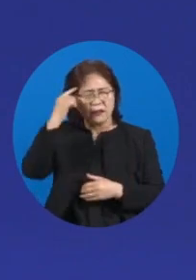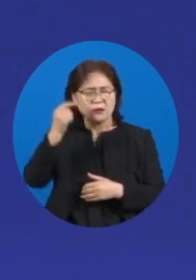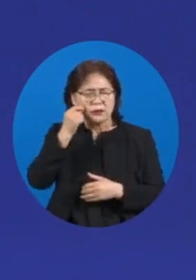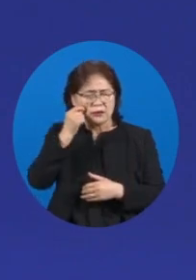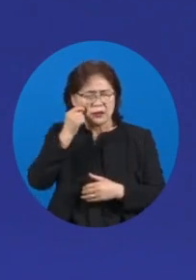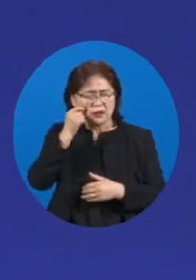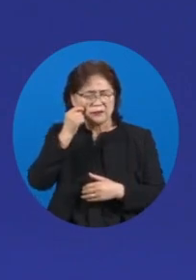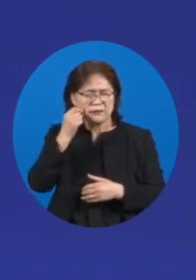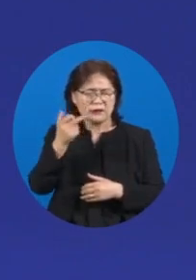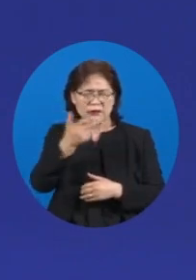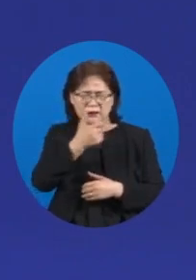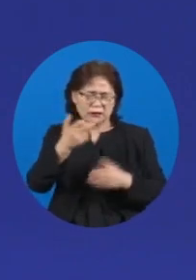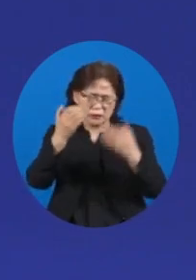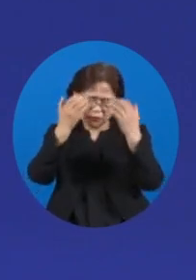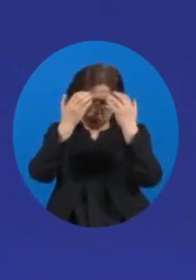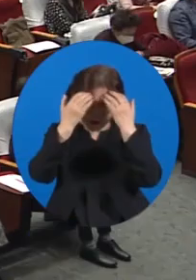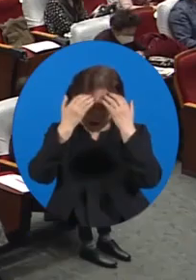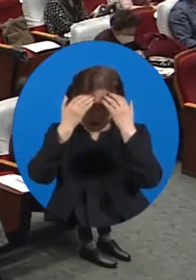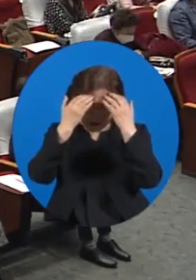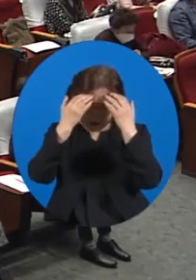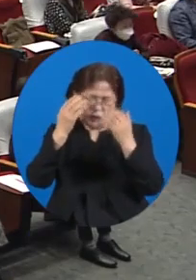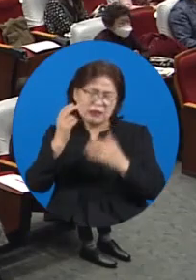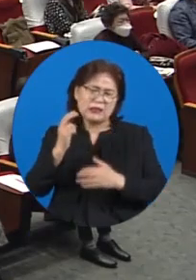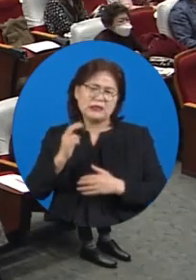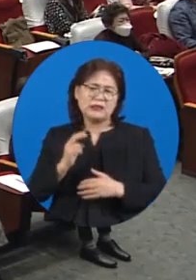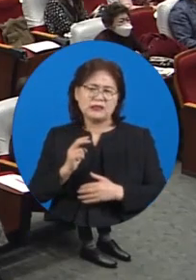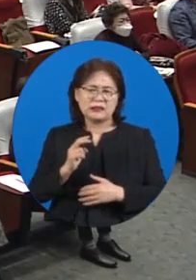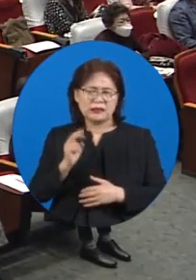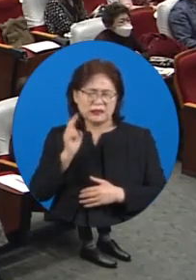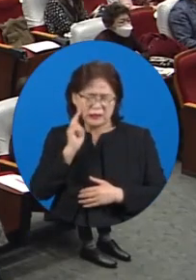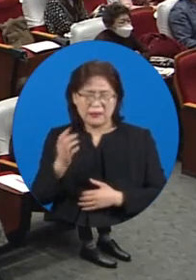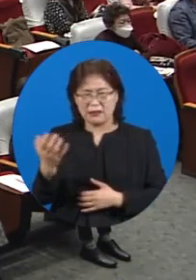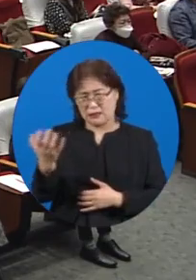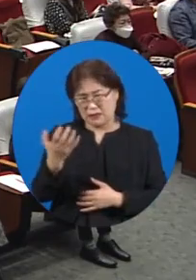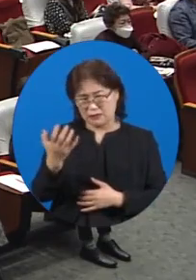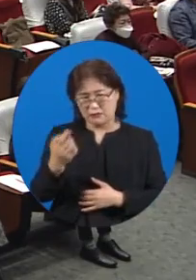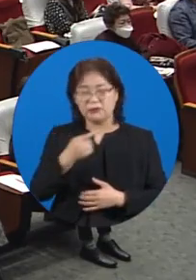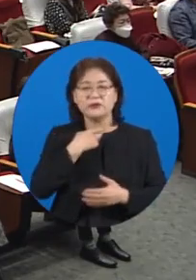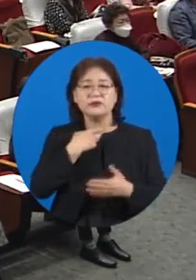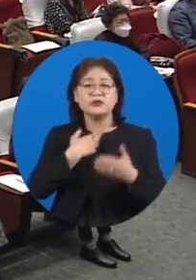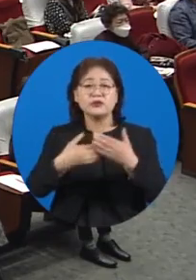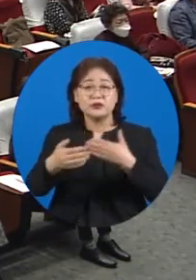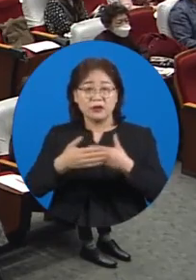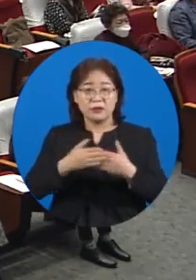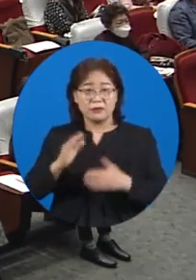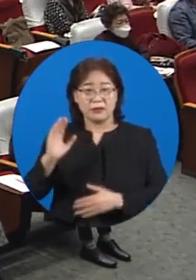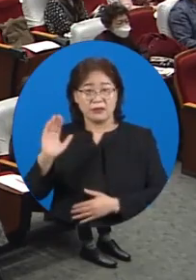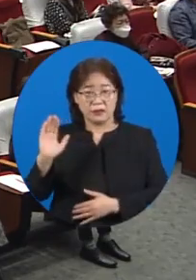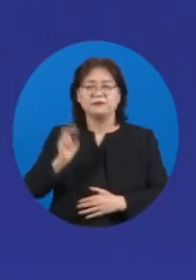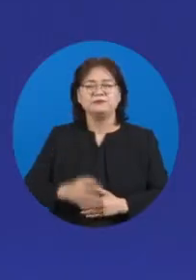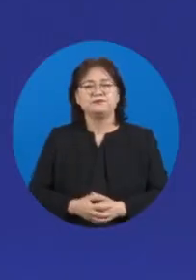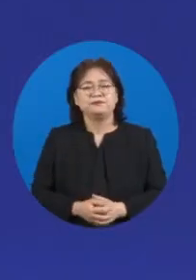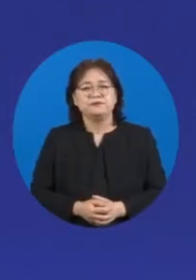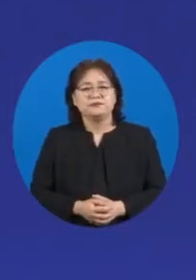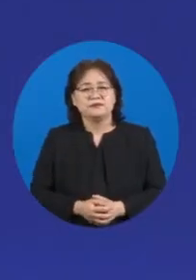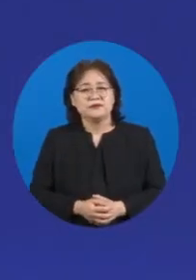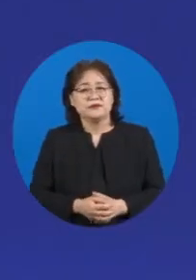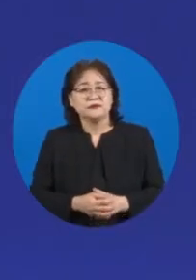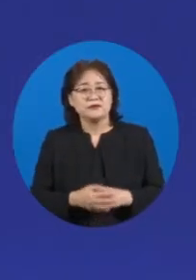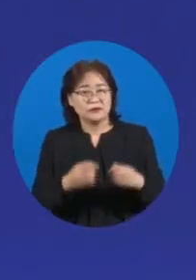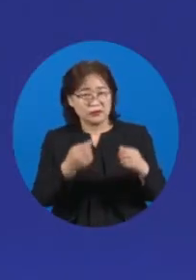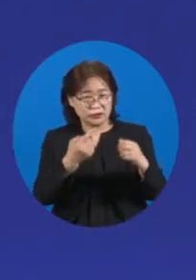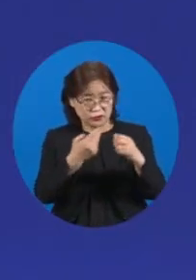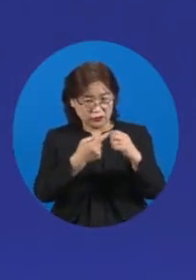정도의 매우 큰 고통과 아픔을 겪게 될 것이라는 거죠 자 두 번째로